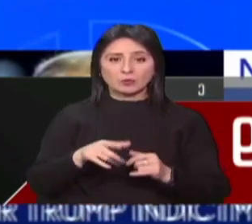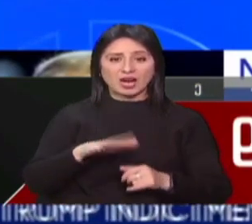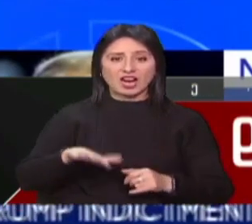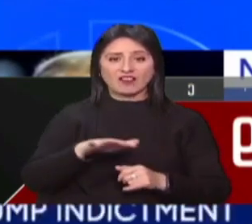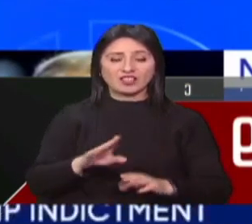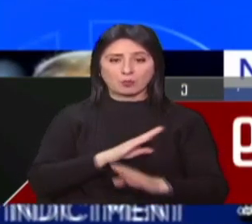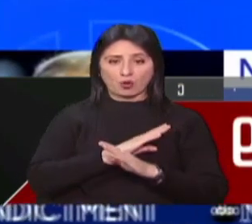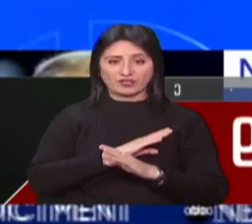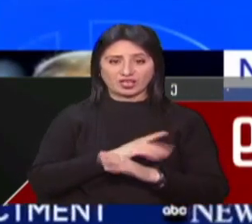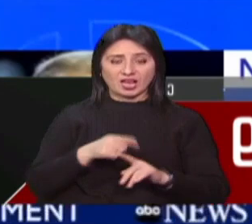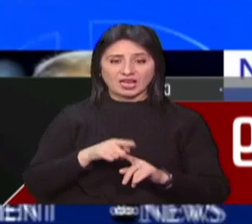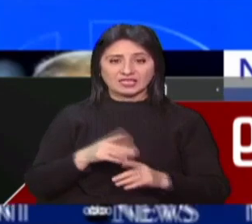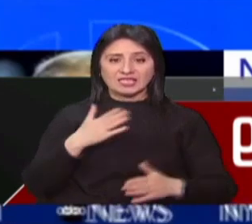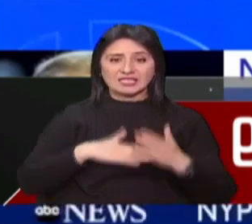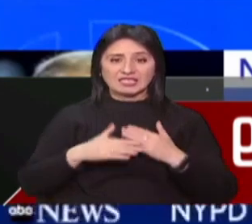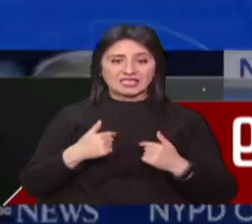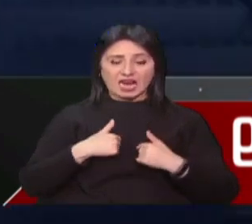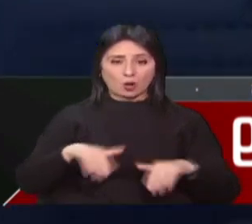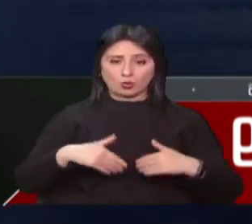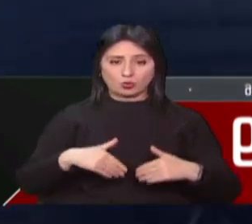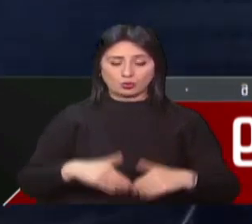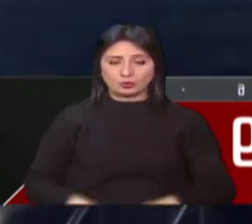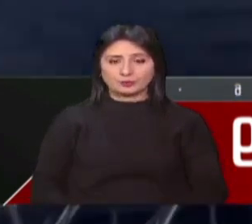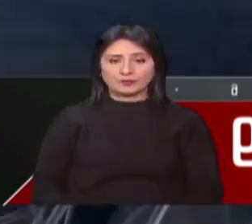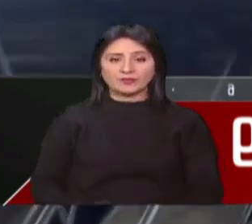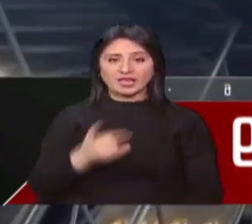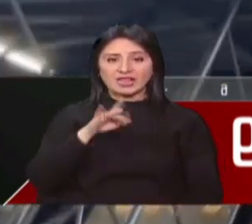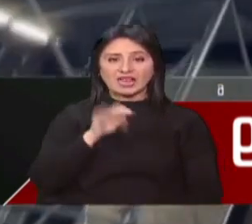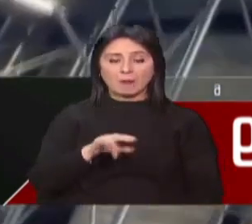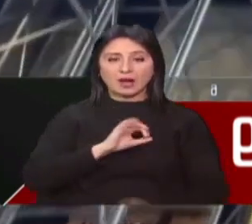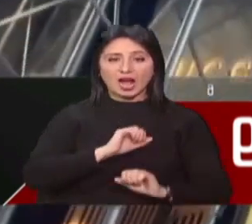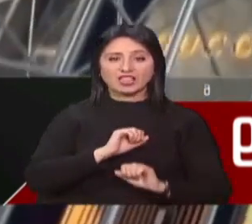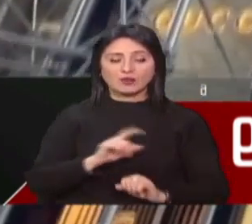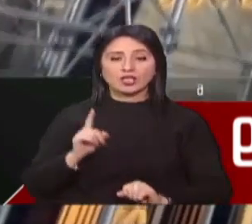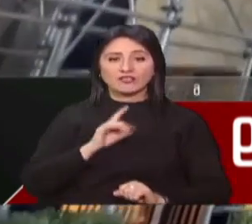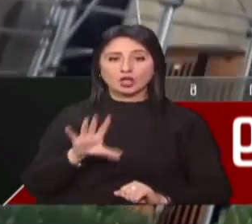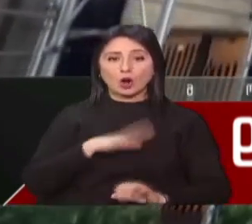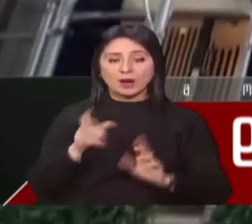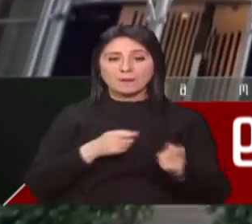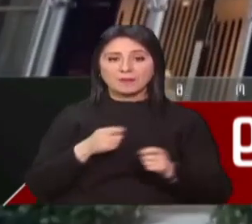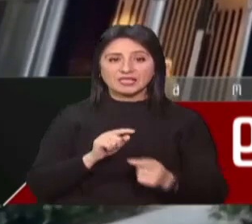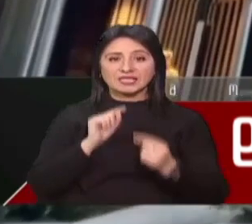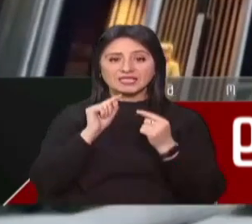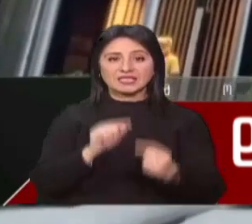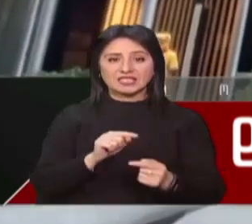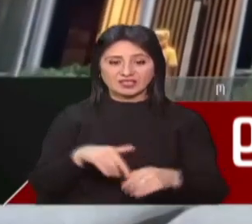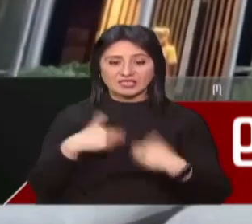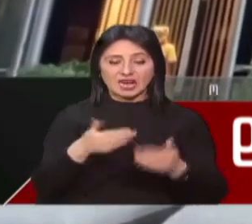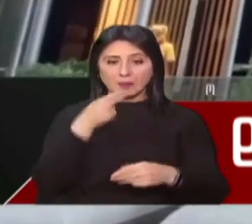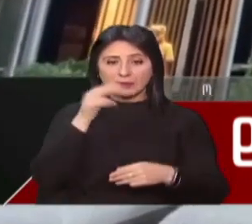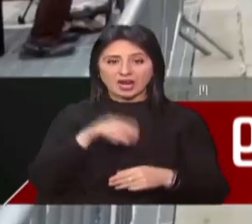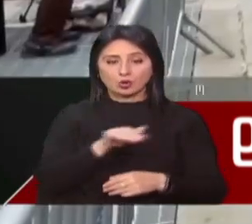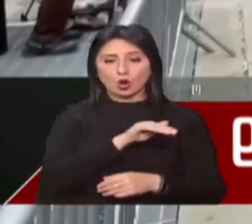ქვეყანაში მოკვდა და ეს სიხარულს არ მოგვრის. ახლა ტრამპის ადვოკატები ელოდებიან ყოფილი პრეზიდენტის წინააღმდეგ წარდგენილი